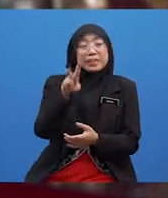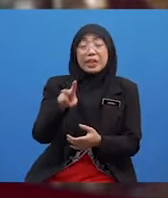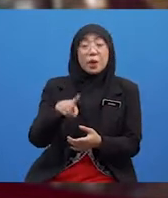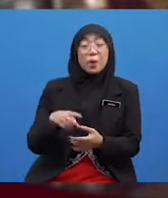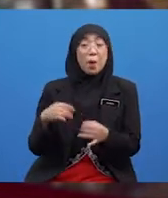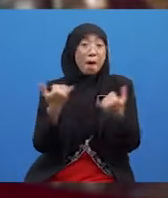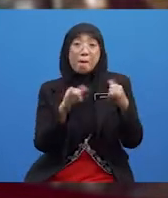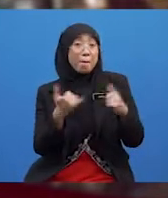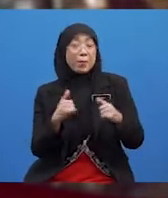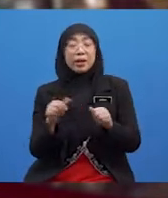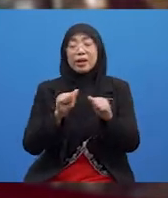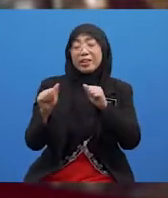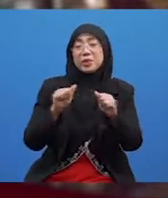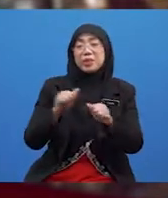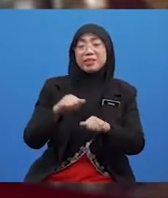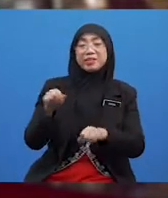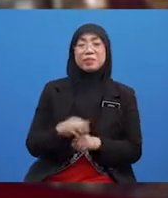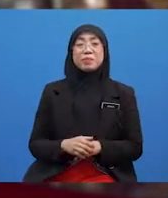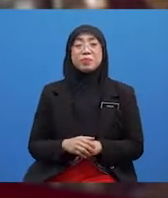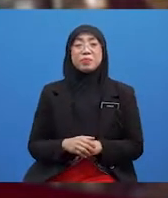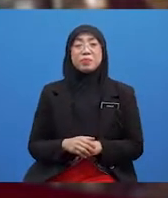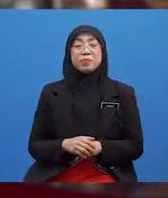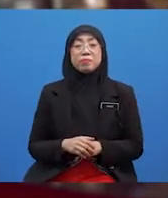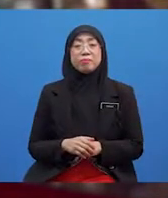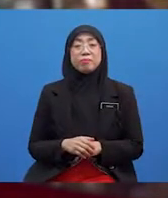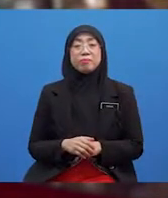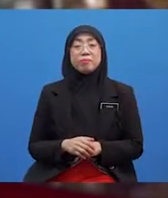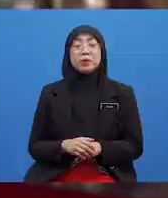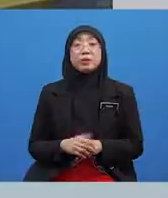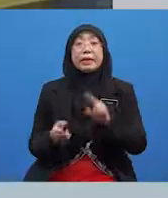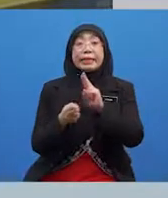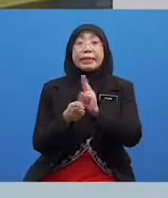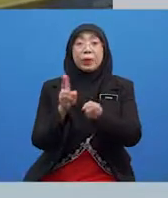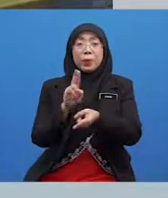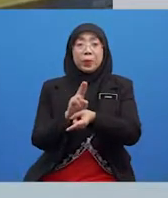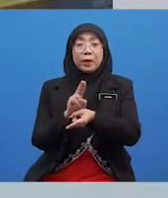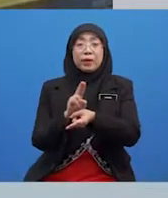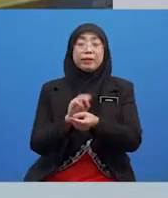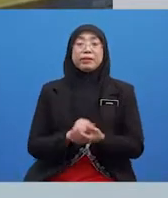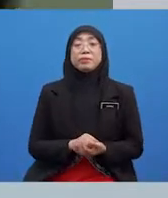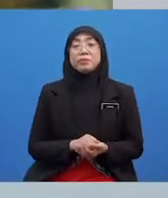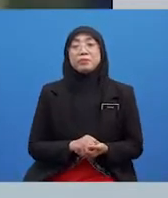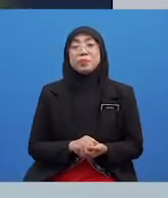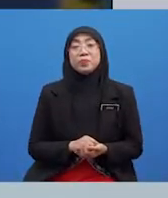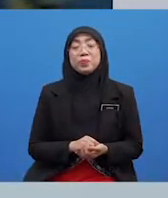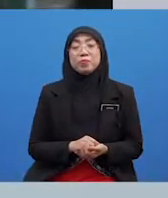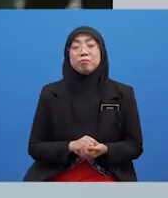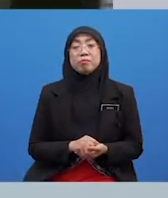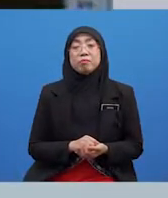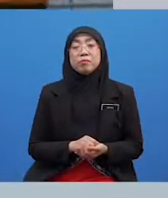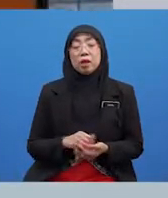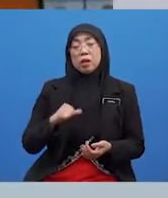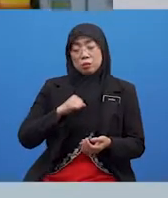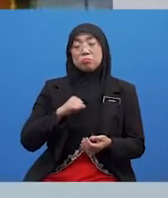setiap kali beliau beraksi di atas padang maupun gelanggang. Contohnya, atlet bola